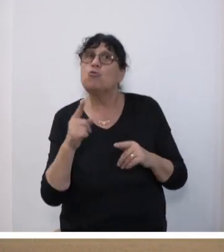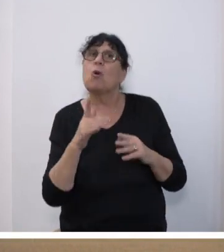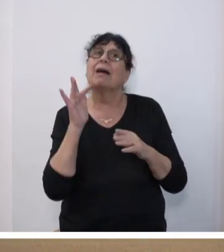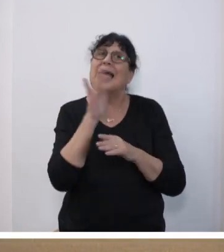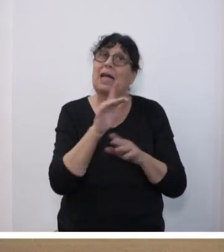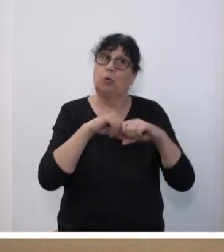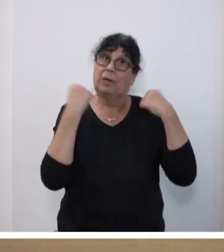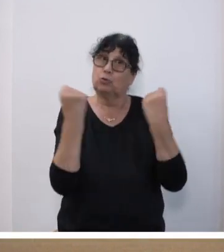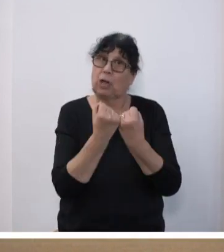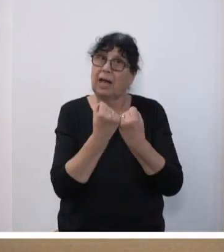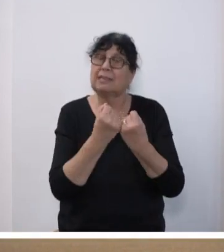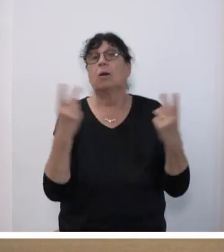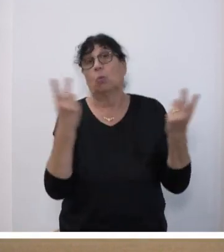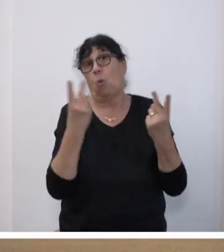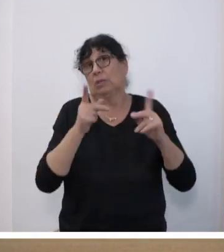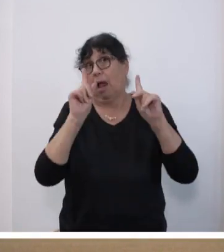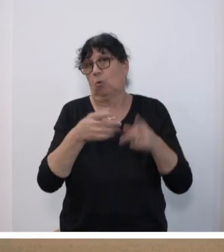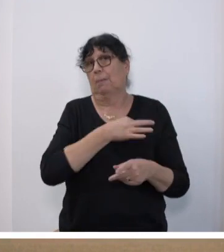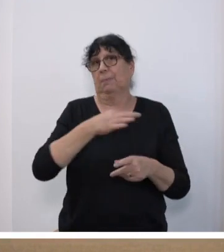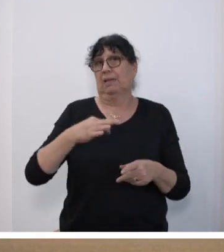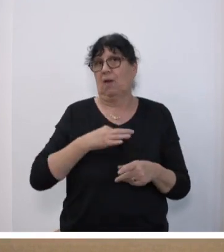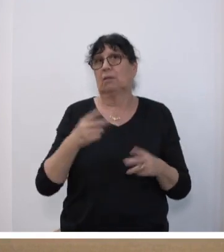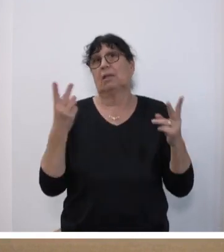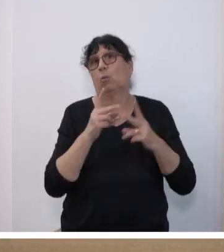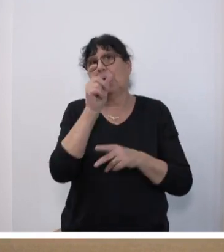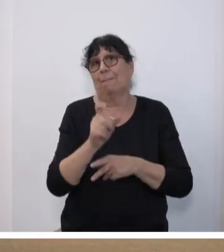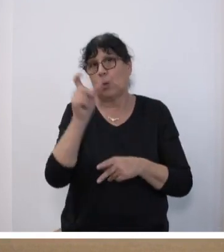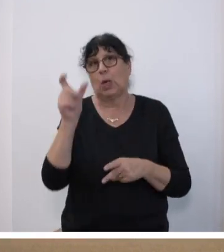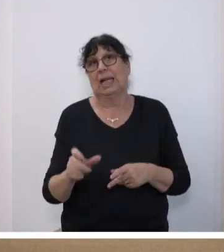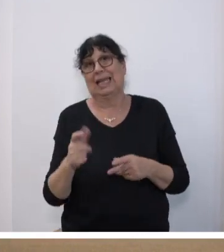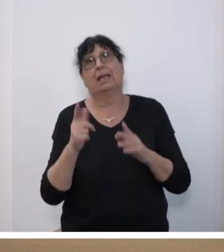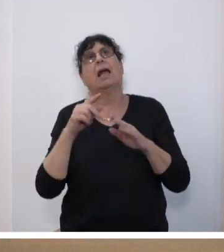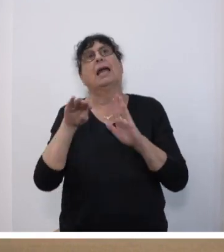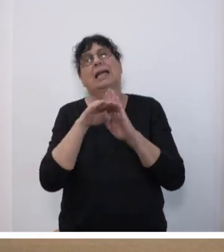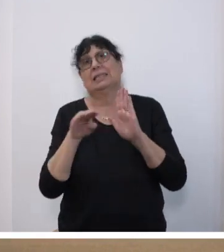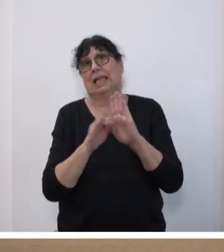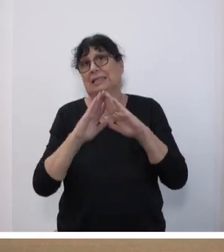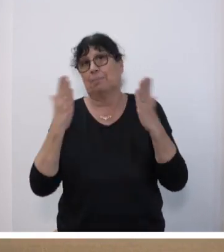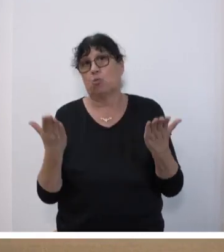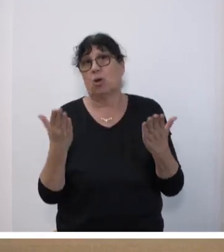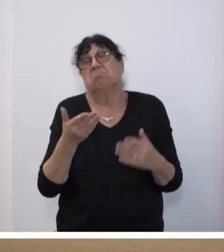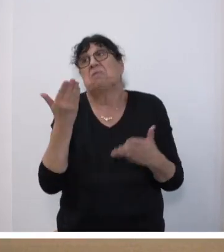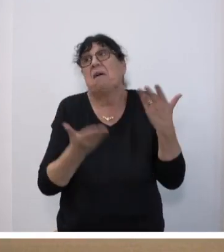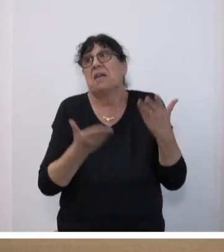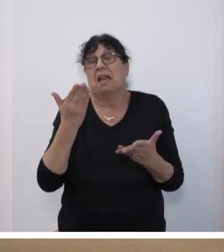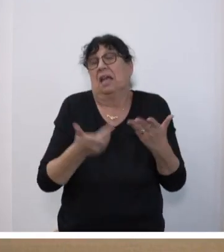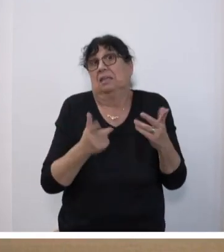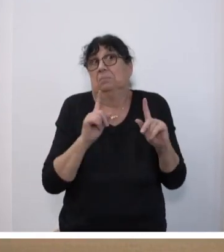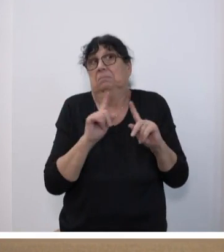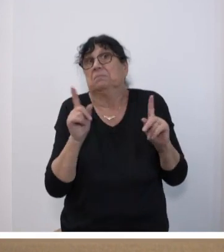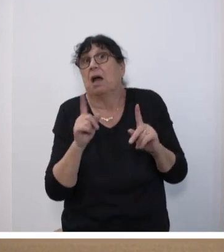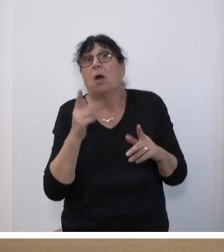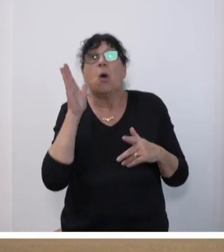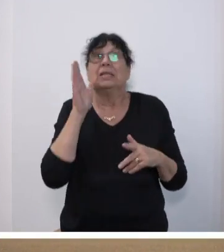Staat gelten sollte oder auch im Privaten, etwa im bürgerlichen Gesetzbuch. Das mag jetzt vielleicht banal klingen, das ist es aber ganz und gar nicht